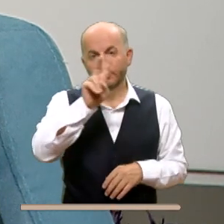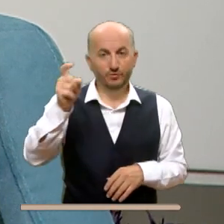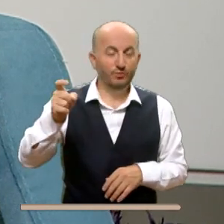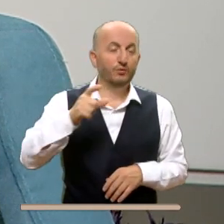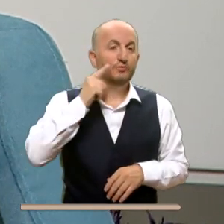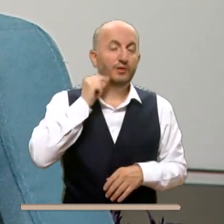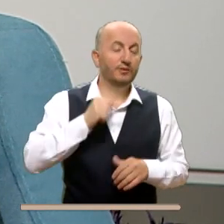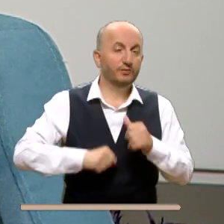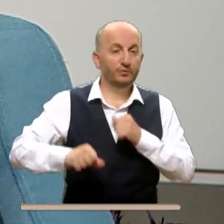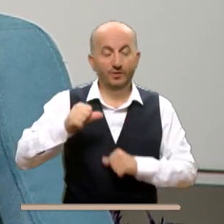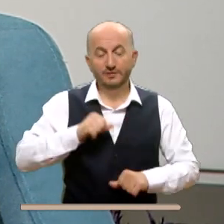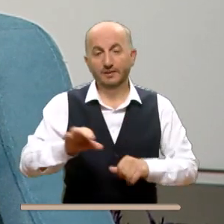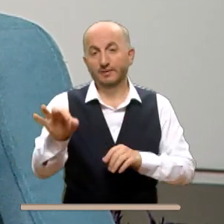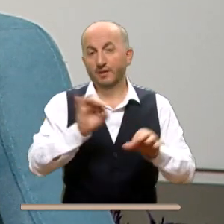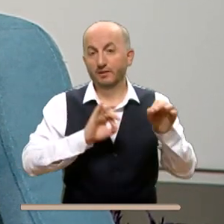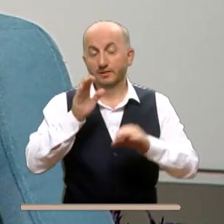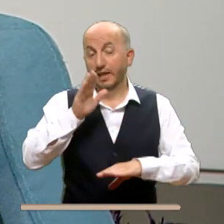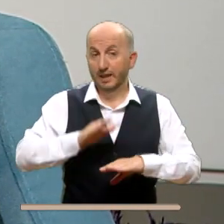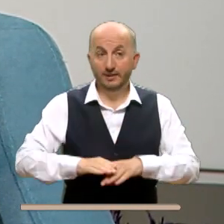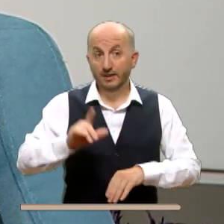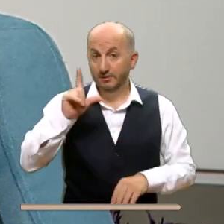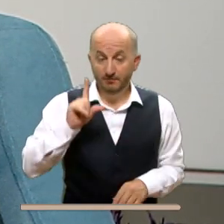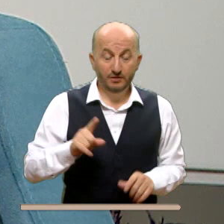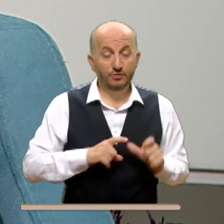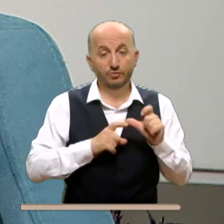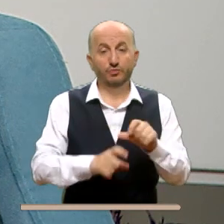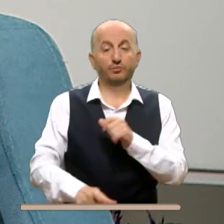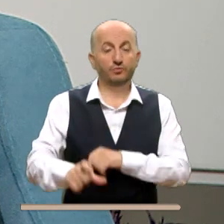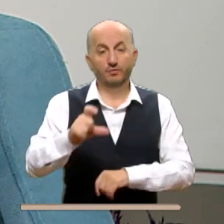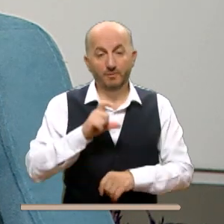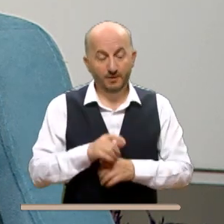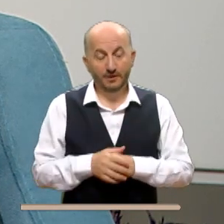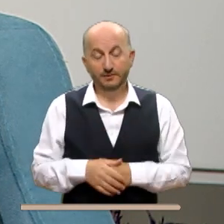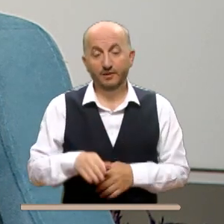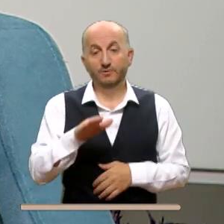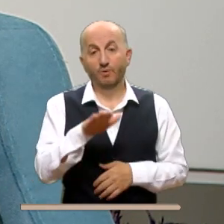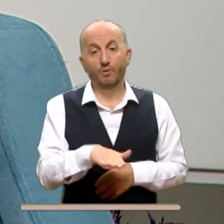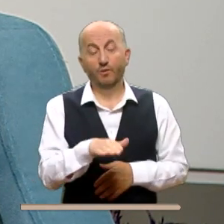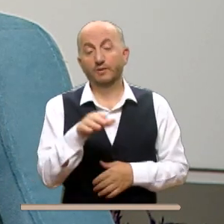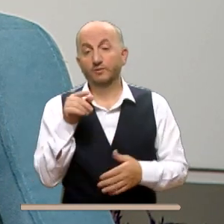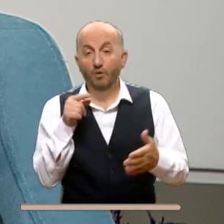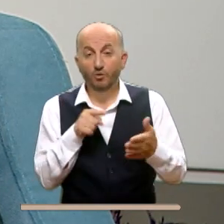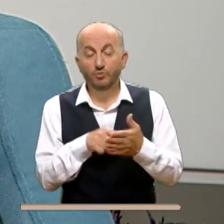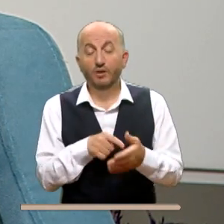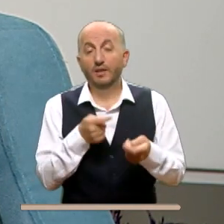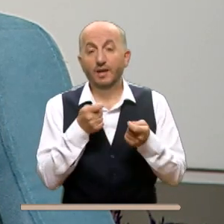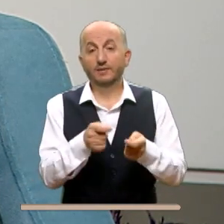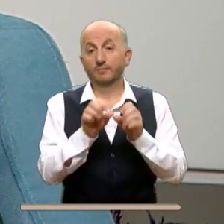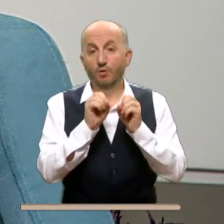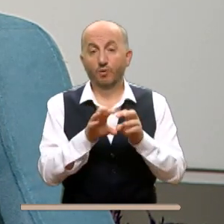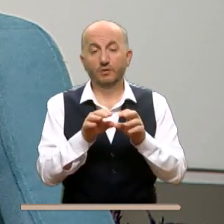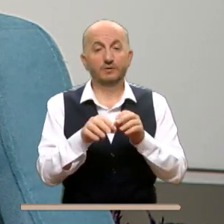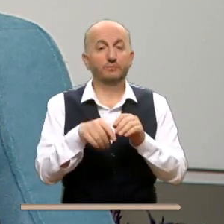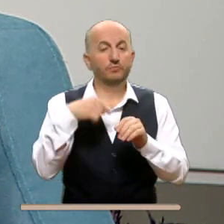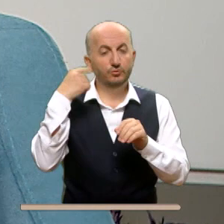Üniversitesi tercih edilmelidir sorusunu cevaplarken öğrenci odaklı bir eğitim öğretim anlayışı diyoruz.